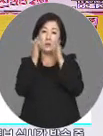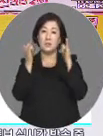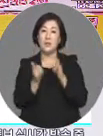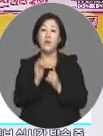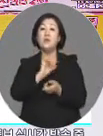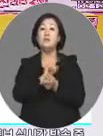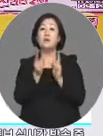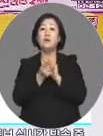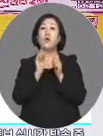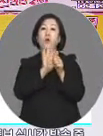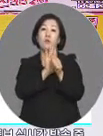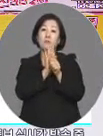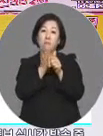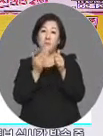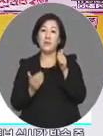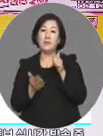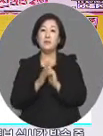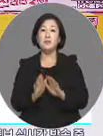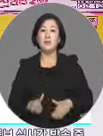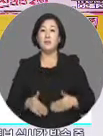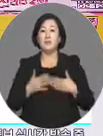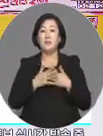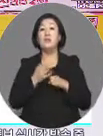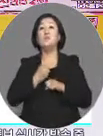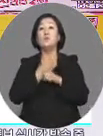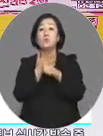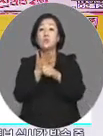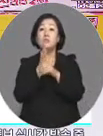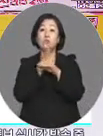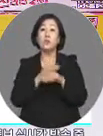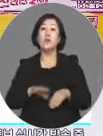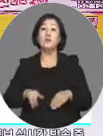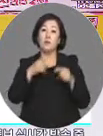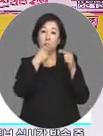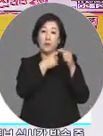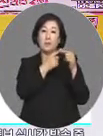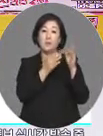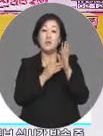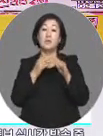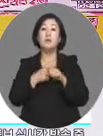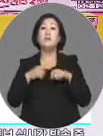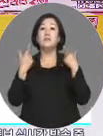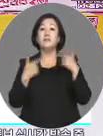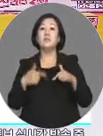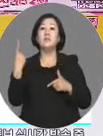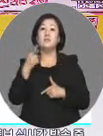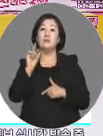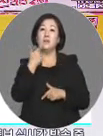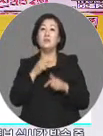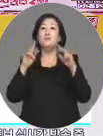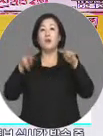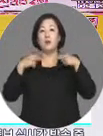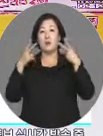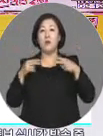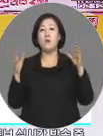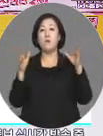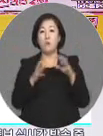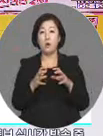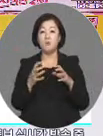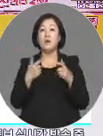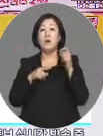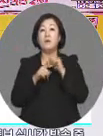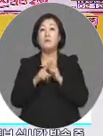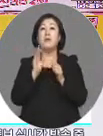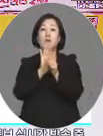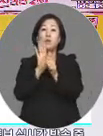있는 따뜻한 소식을 전하려고 합니다. 첫 순서로 매년 1,000개가 넘는 라면을 모아 취약계층에게